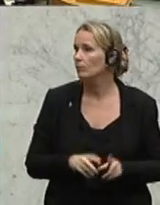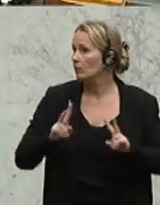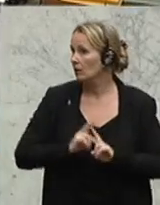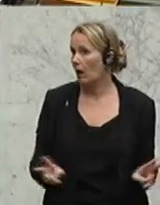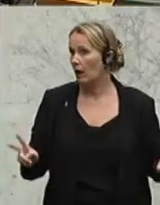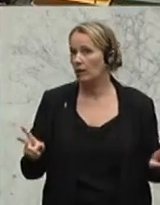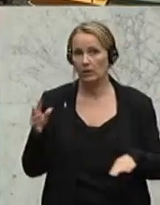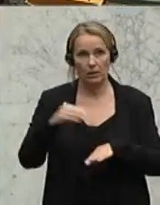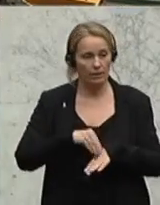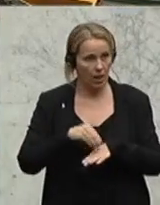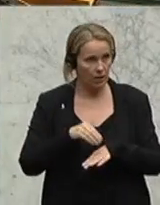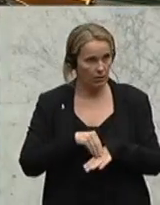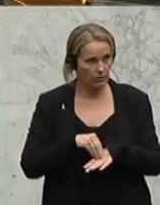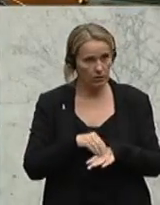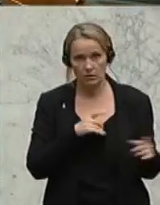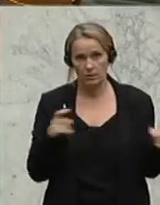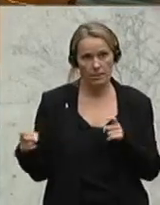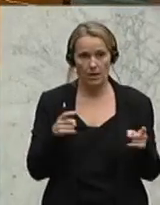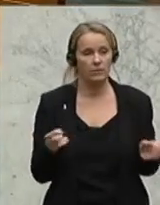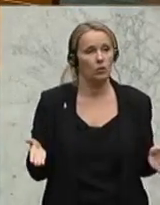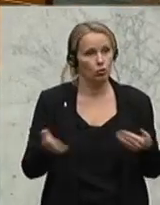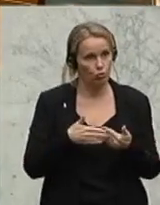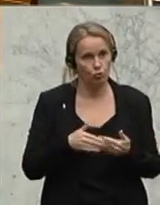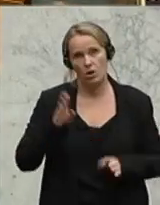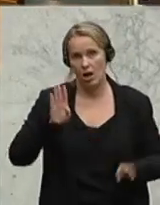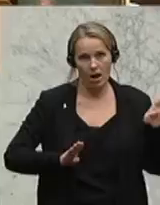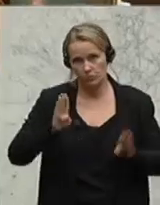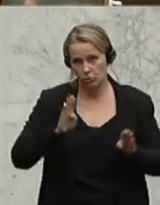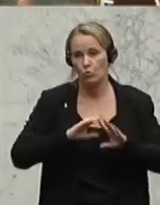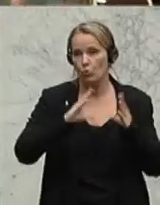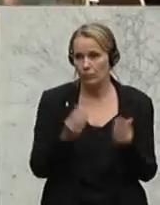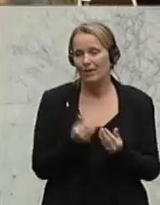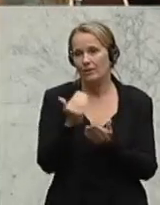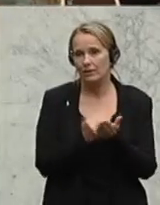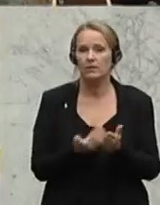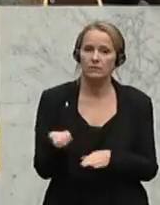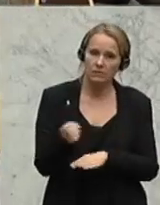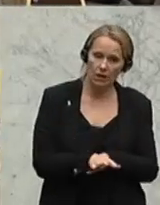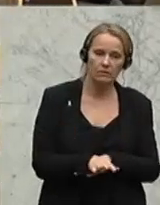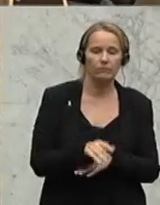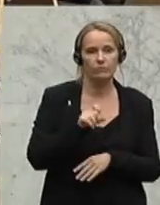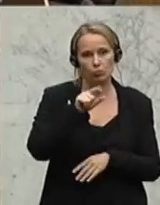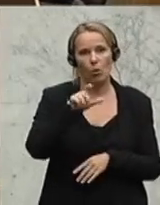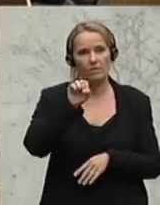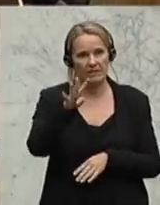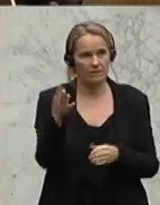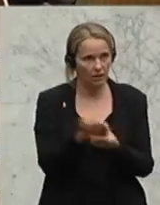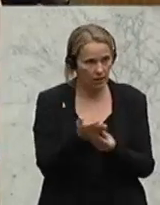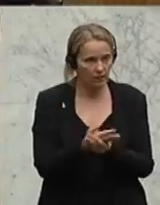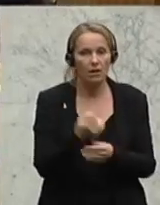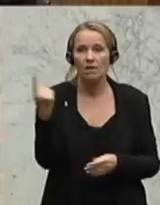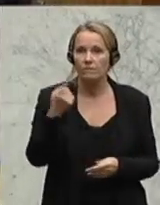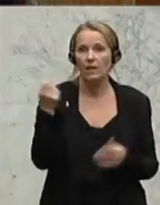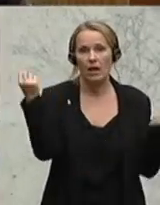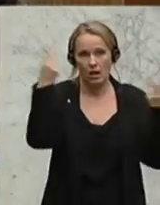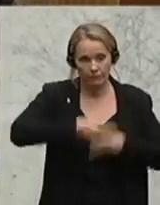keine weitere Wortmeldung mehr. Debatte geschlossen. Abstimmung über den Gesetzentwurf samt Titel und Eingang in 12.14 der Beilagen. Wer